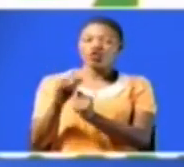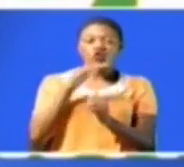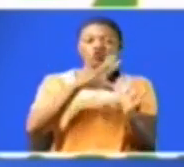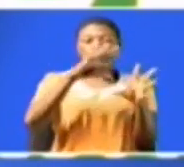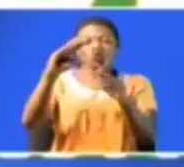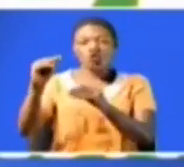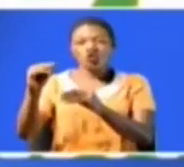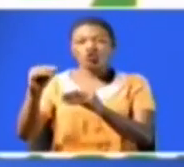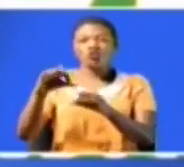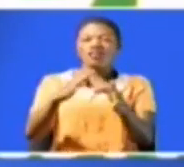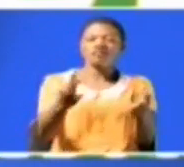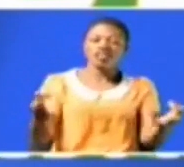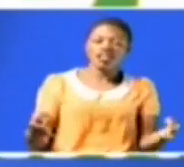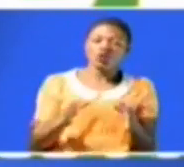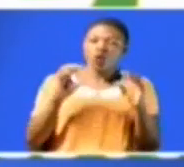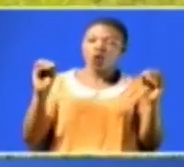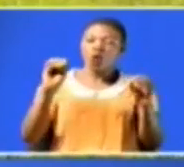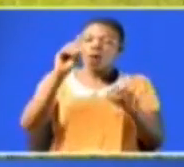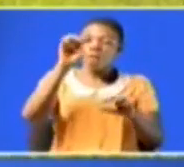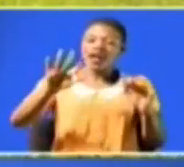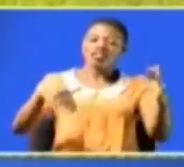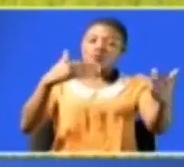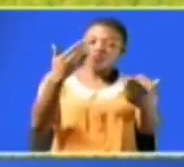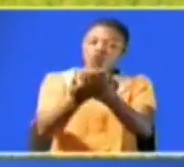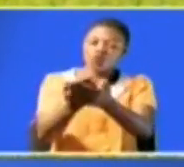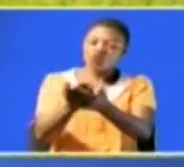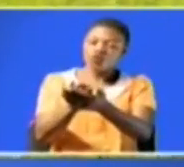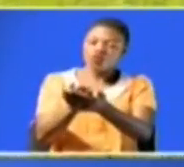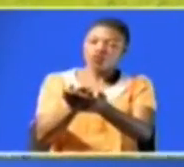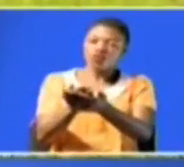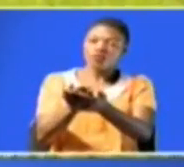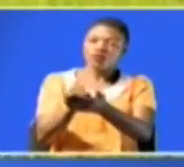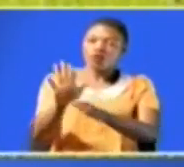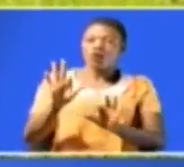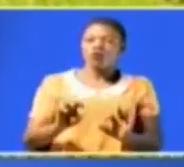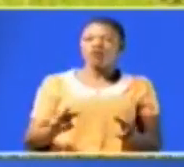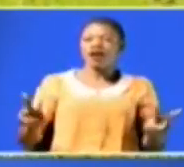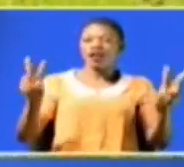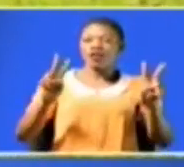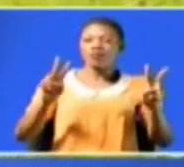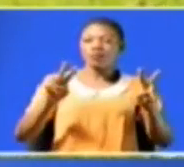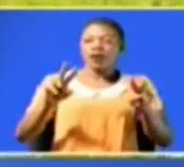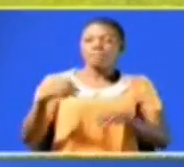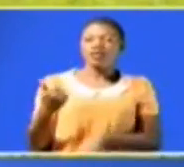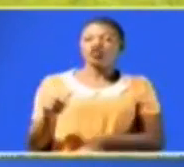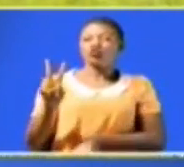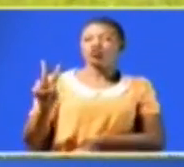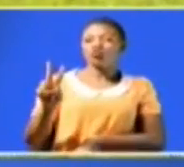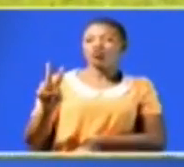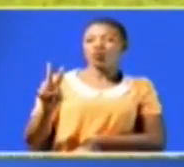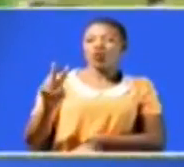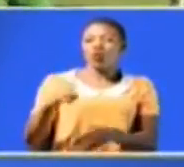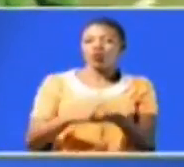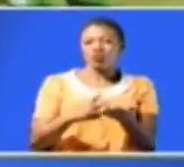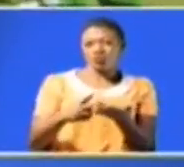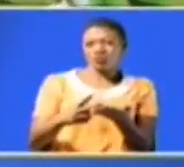beaten. You have to go and prove your worth. Hatua ya Kogalo imejiri zikiwa zimesalia wiki mbili tu msimu mwaka 2019